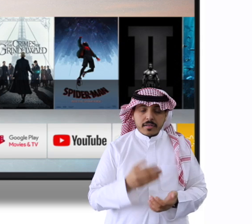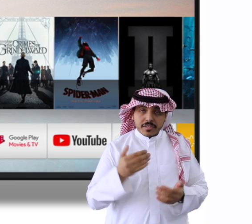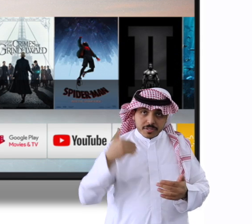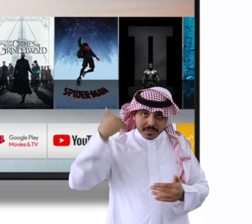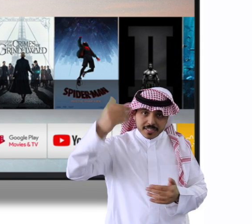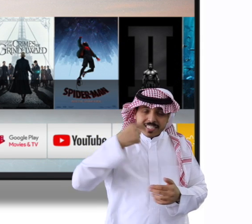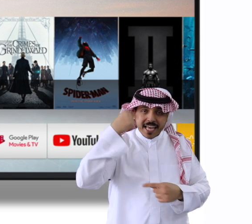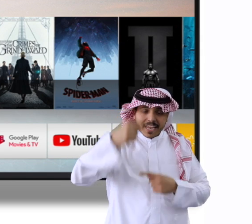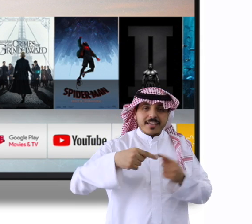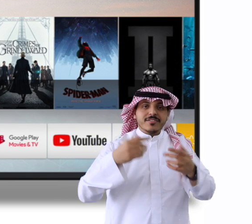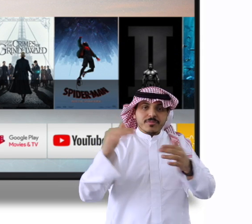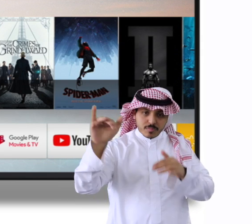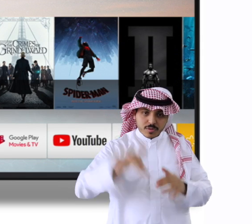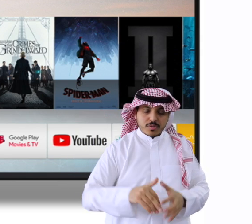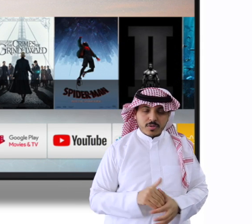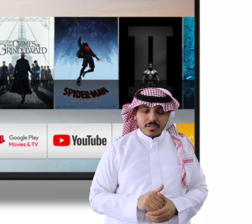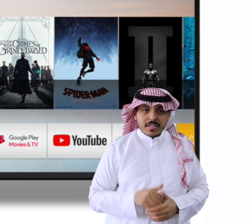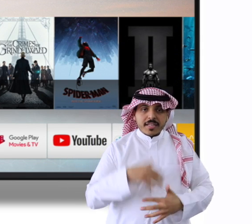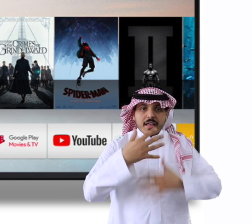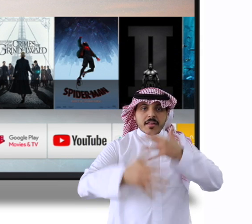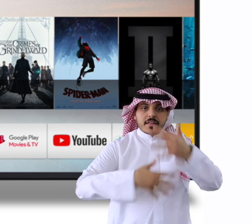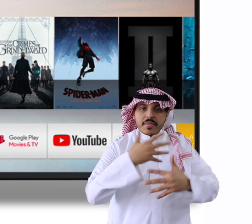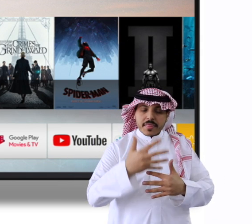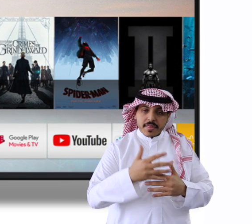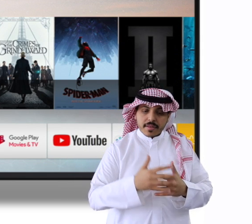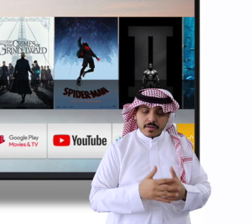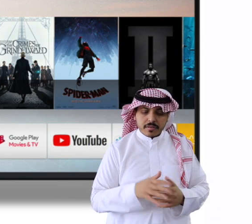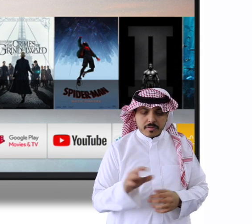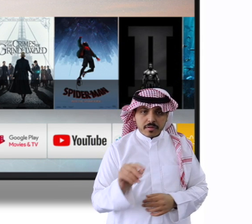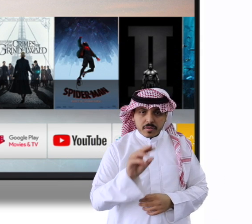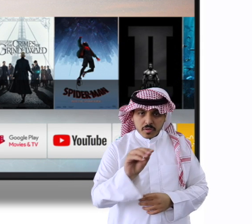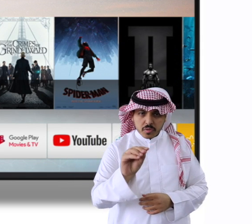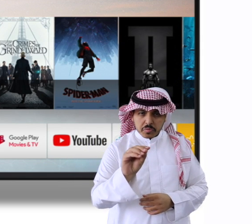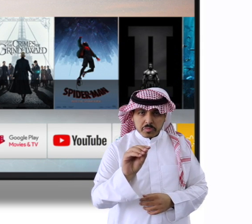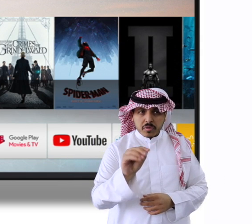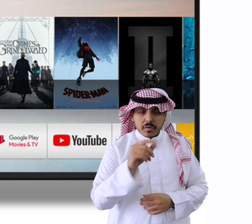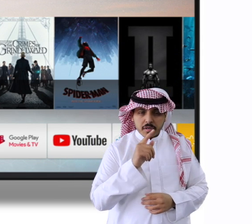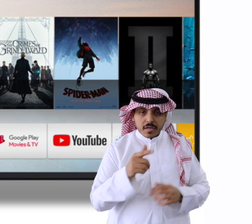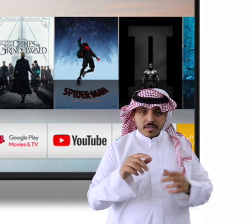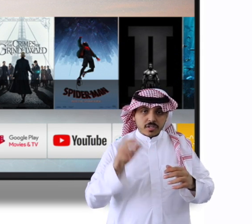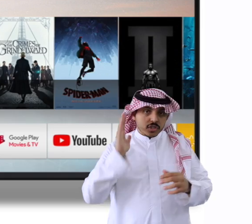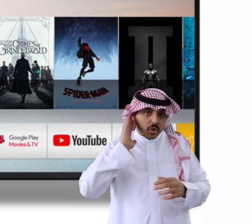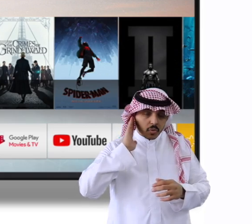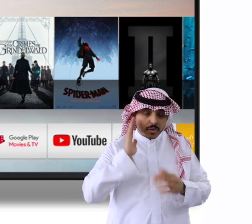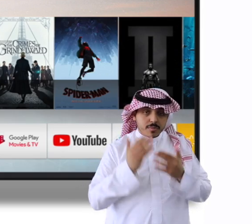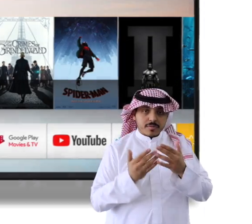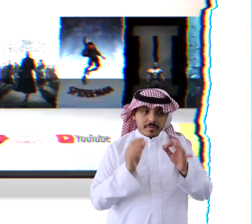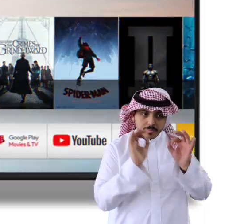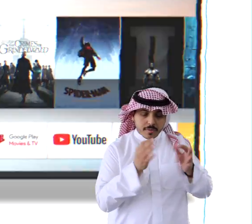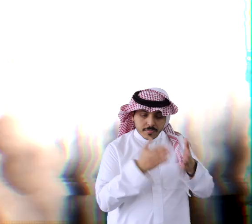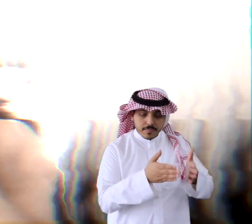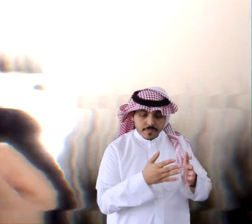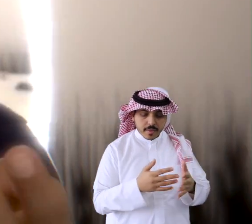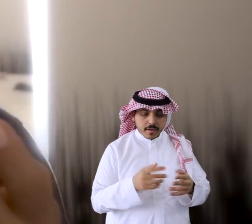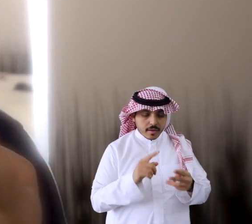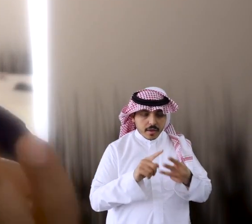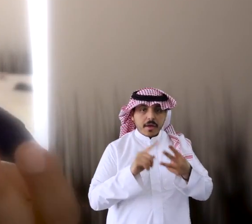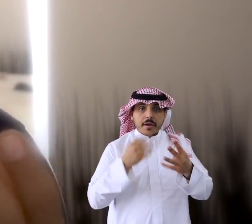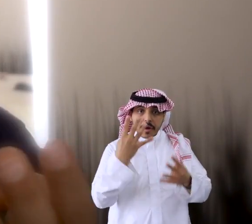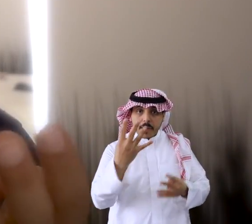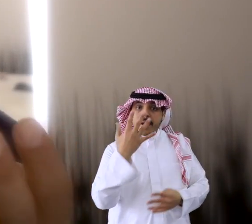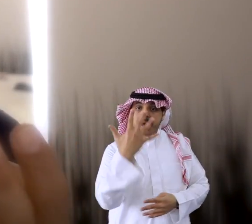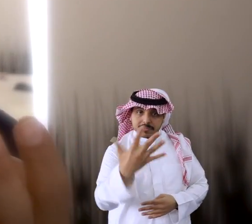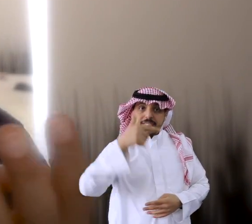السنة بتجي. هذه كلها حيجي على تحديثات وعلى بعض نقدر نقول الأجهزة المحددة. نتكلم على السلسلة الخامسة أو لا الرابعة،